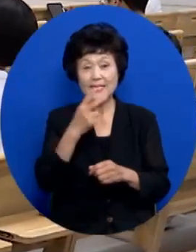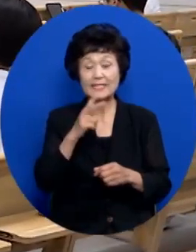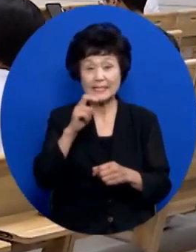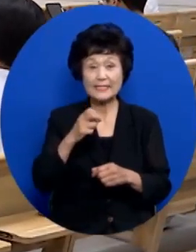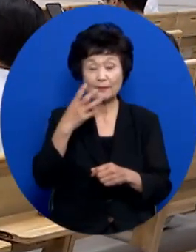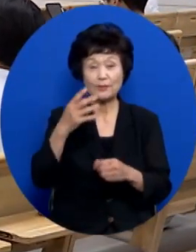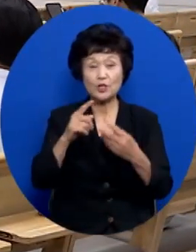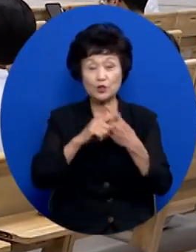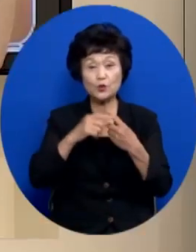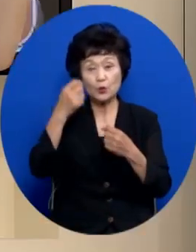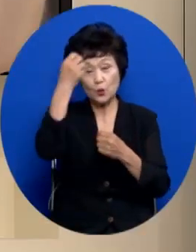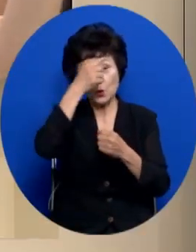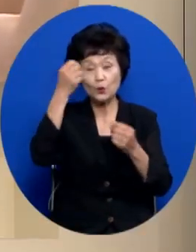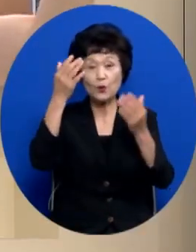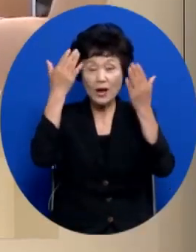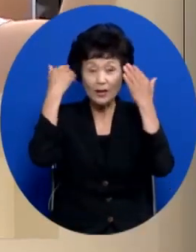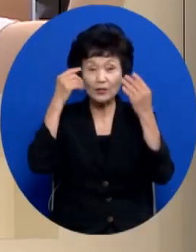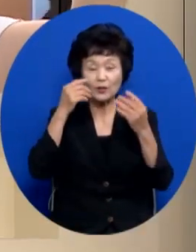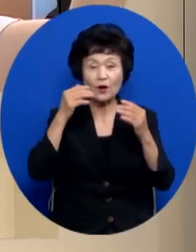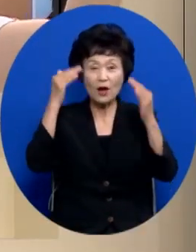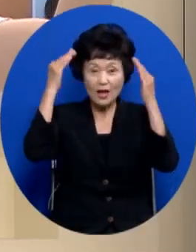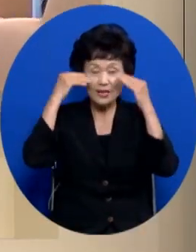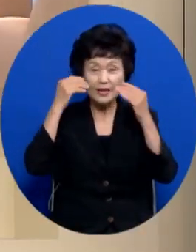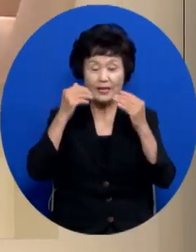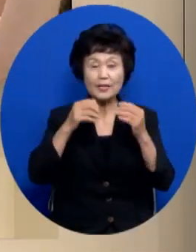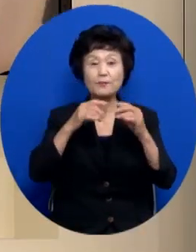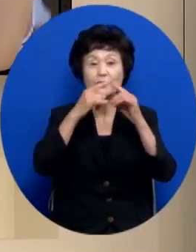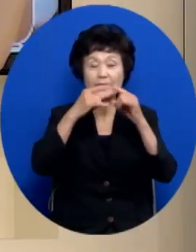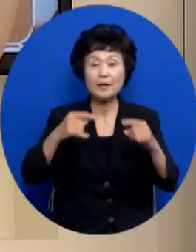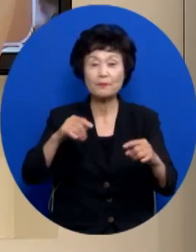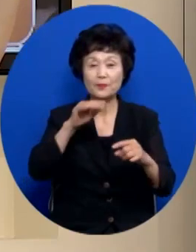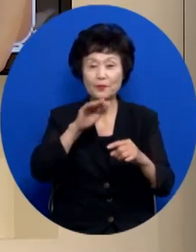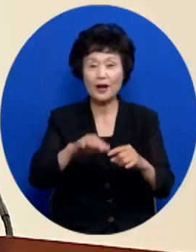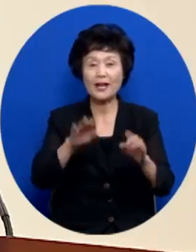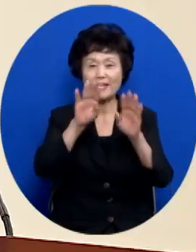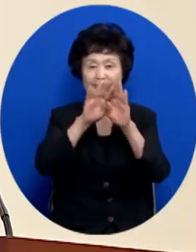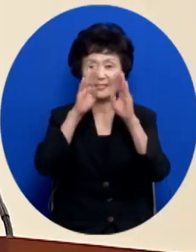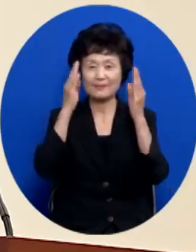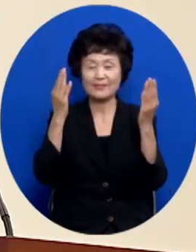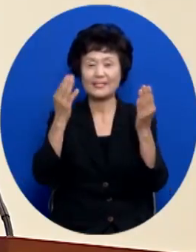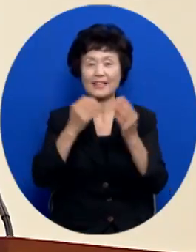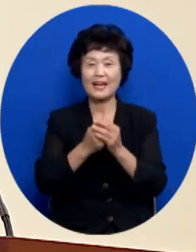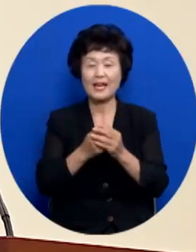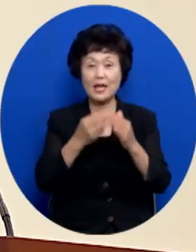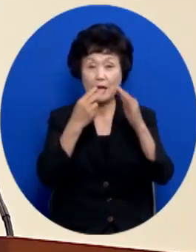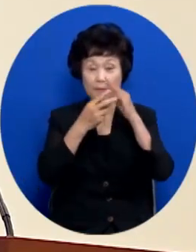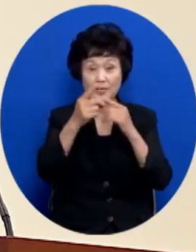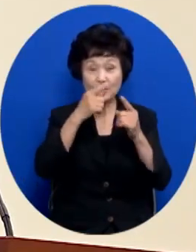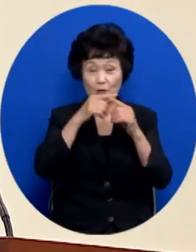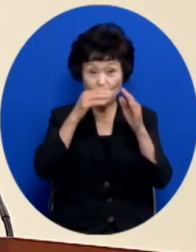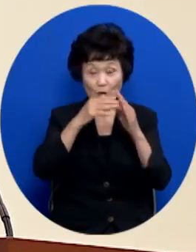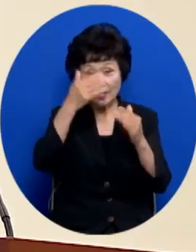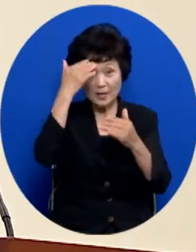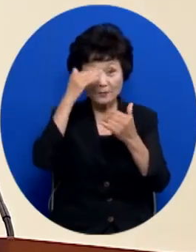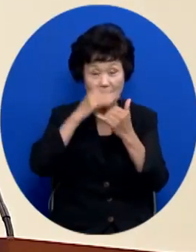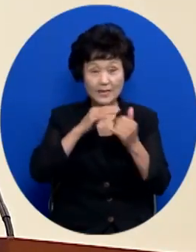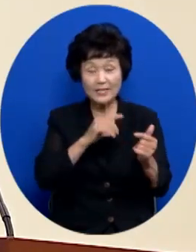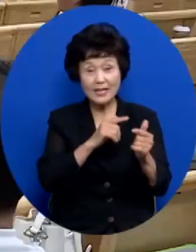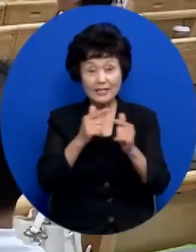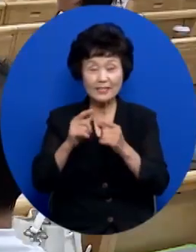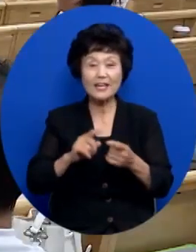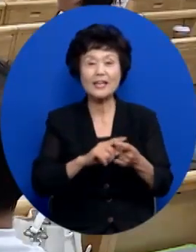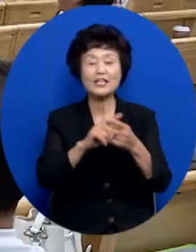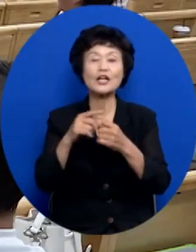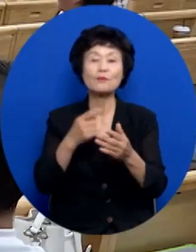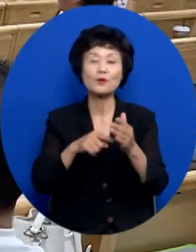2023년 중고등부 연합 여름 캠프가 인천 성남은혜교회에서 열렸습니다. 비전교회 다음 세대들의 연합을 위해 캠프를